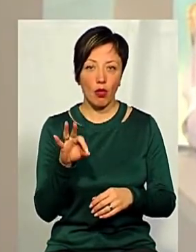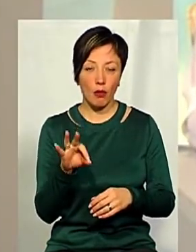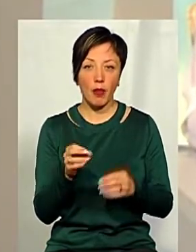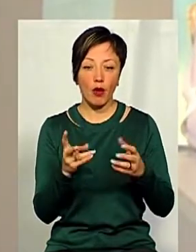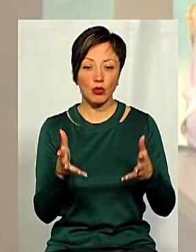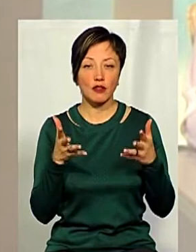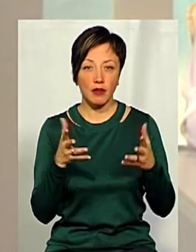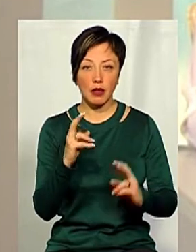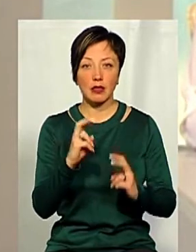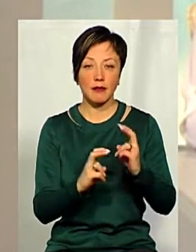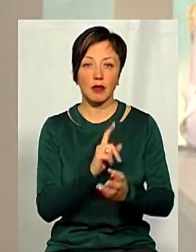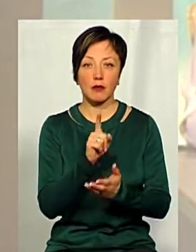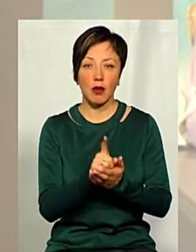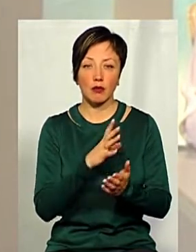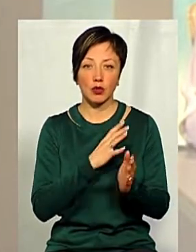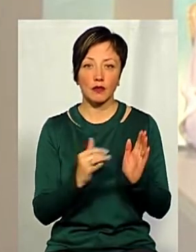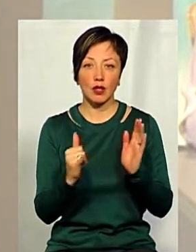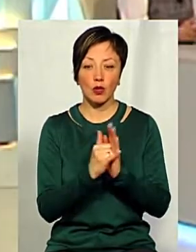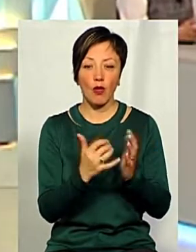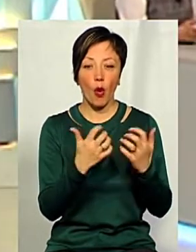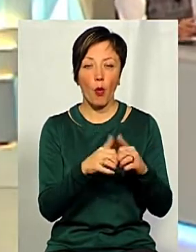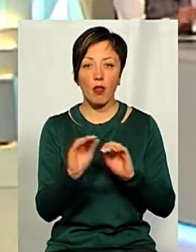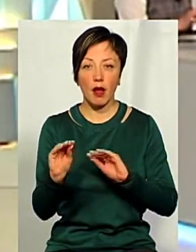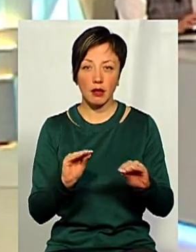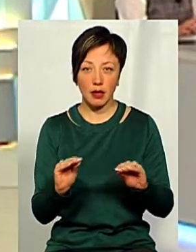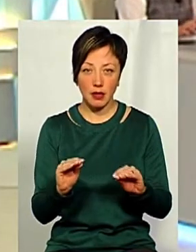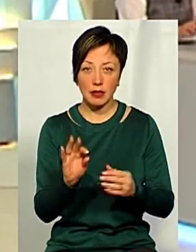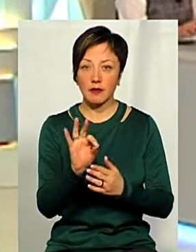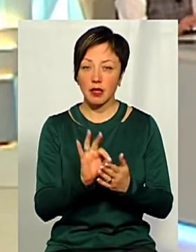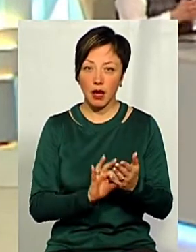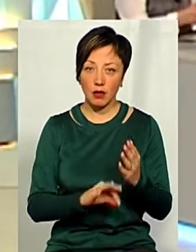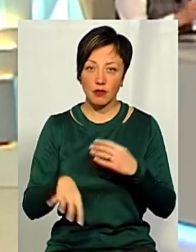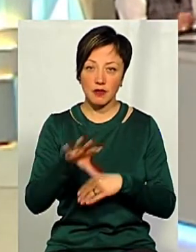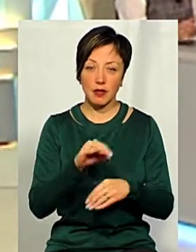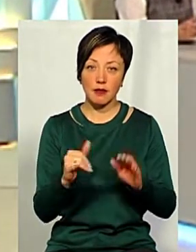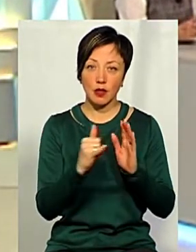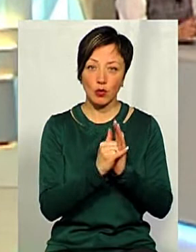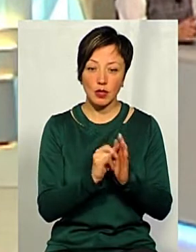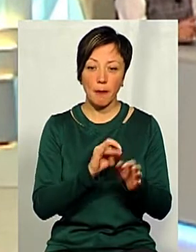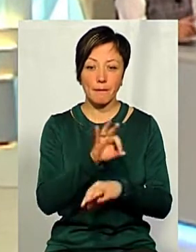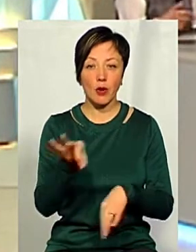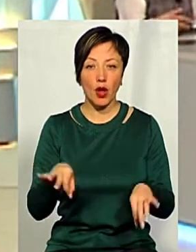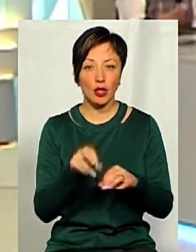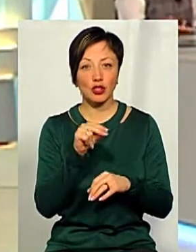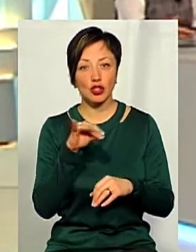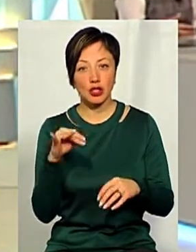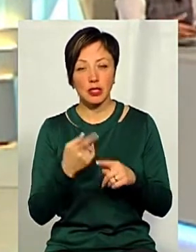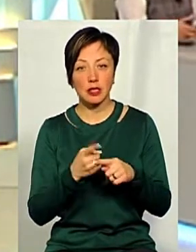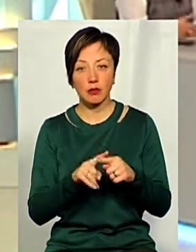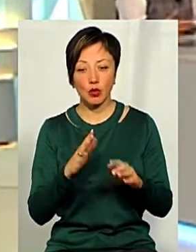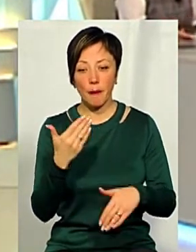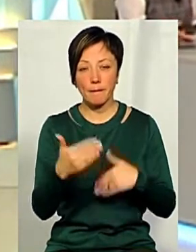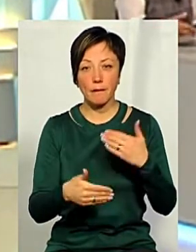на заводі має бути встановлено певне обладнання. Його відразу все встановлять за проєктом. Чи це буде